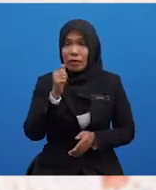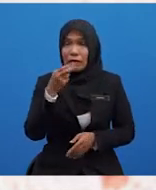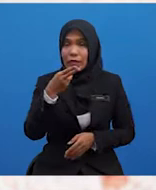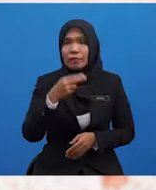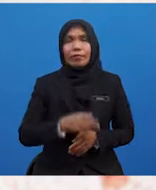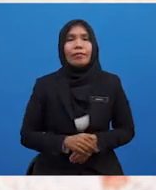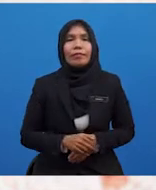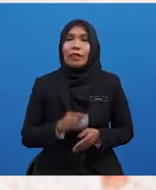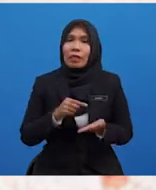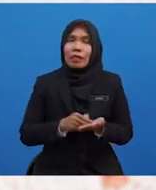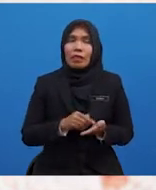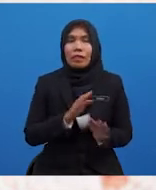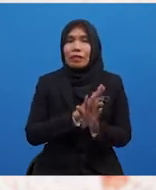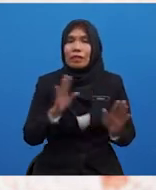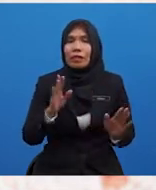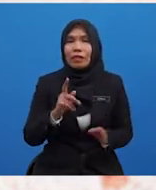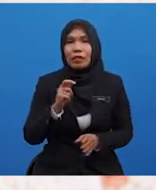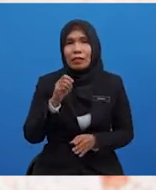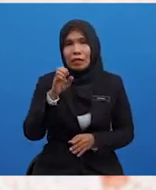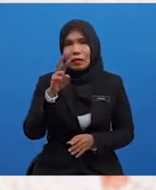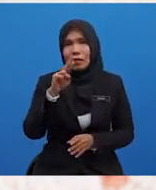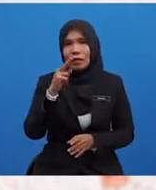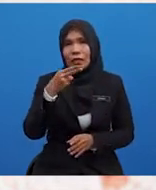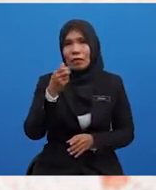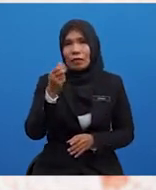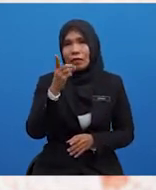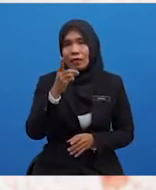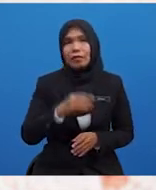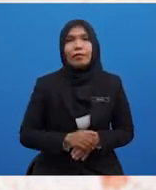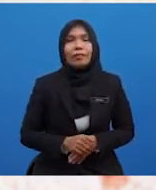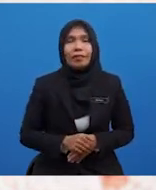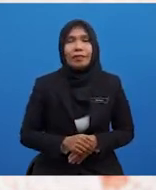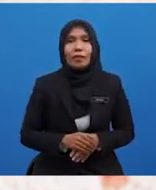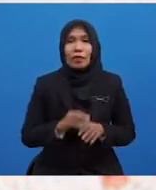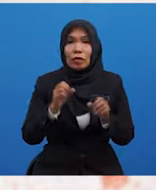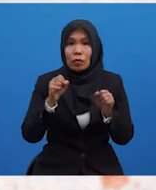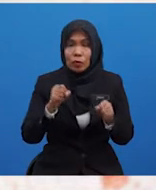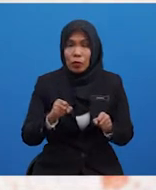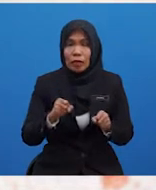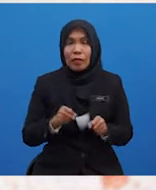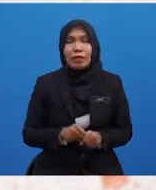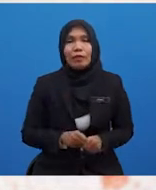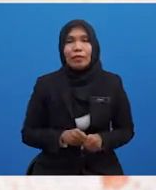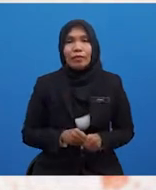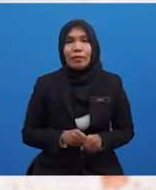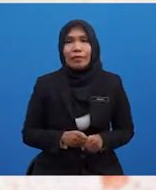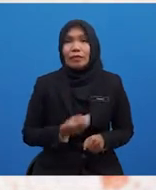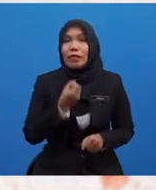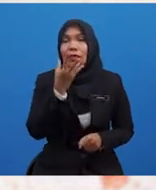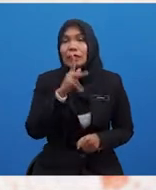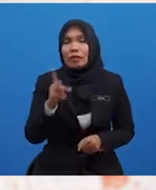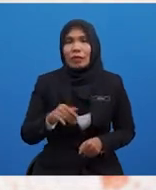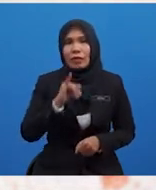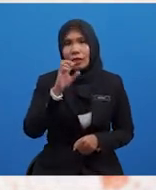sebab dan akibat sahaja. Ia juga boleh menyatakan isu-isu yang hadir